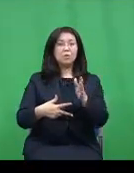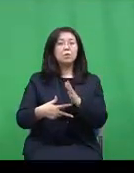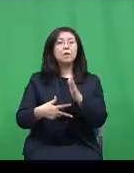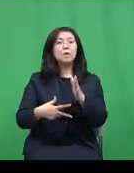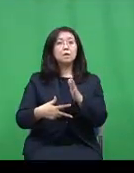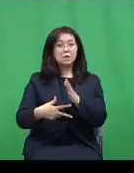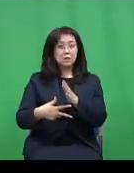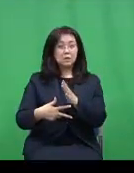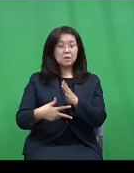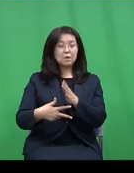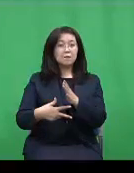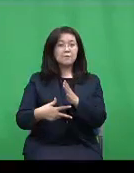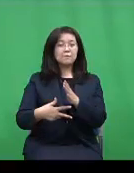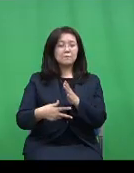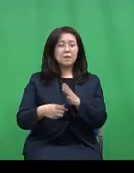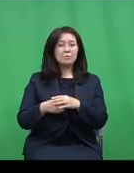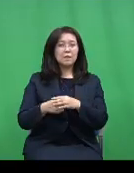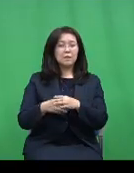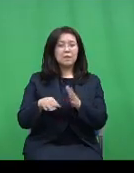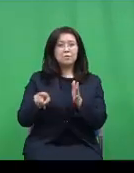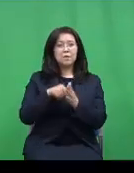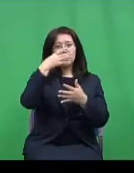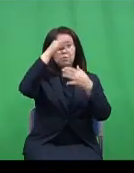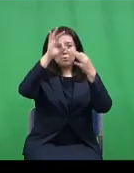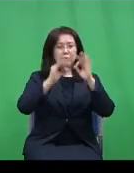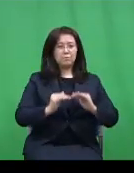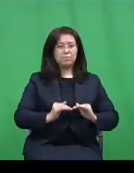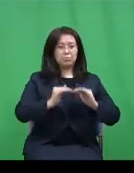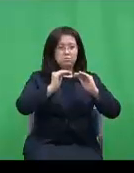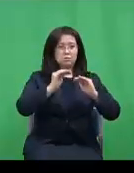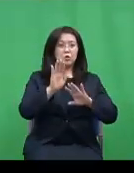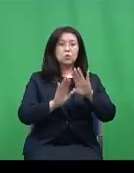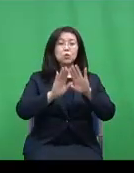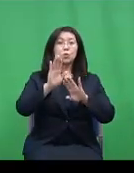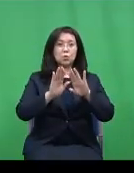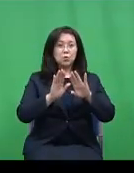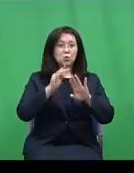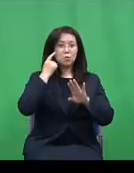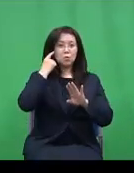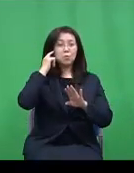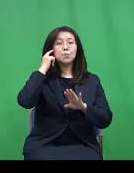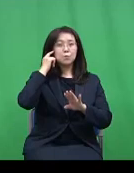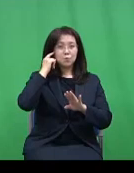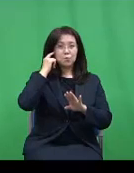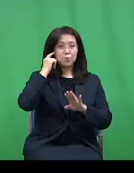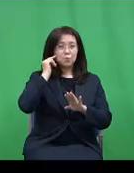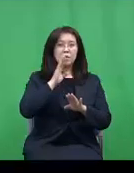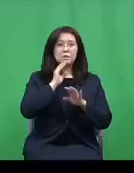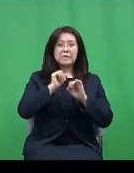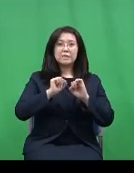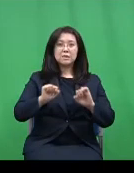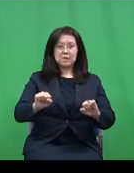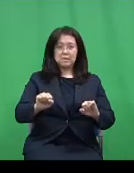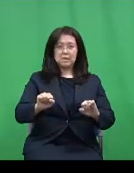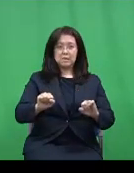それまでの積雪状況等を見ながら、実施について決断する。場合によ